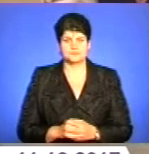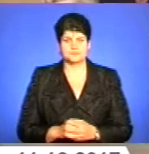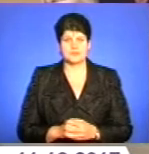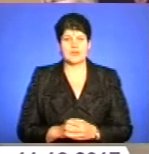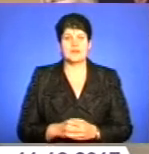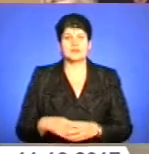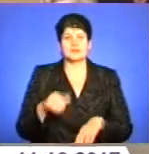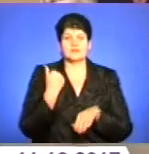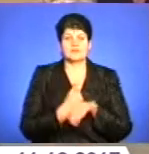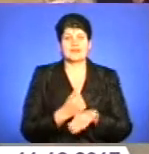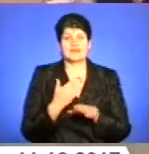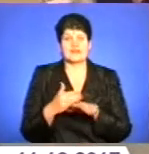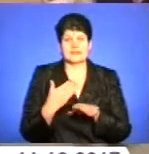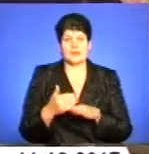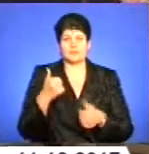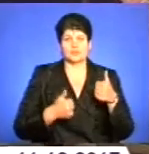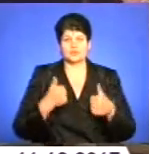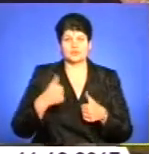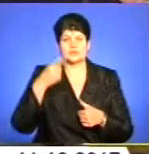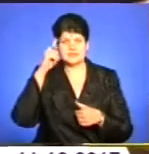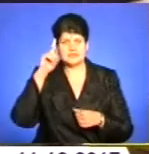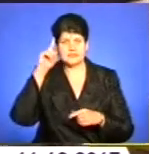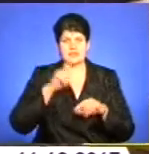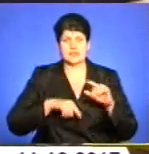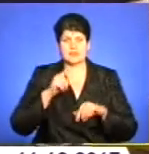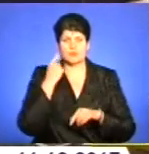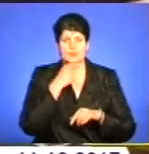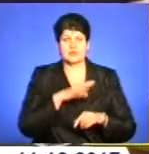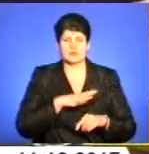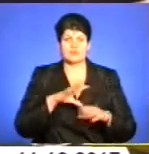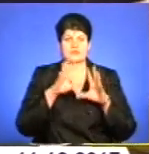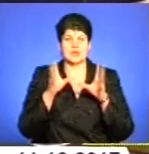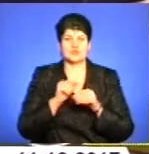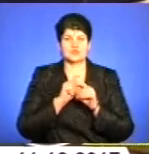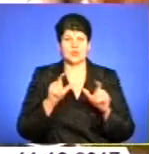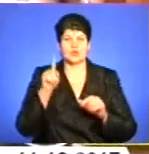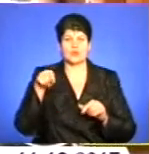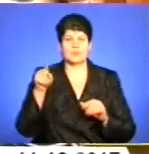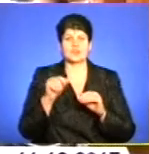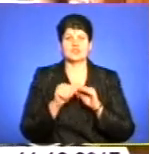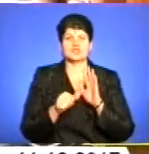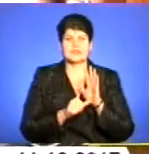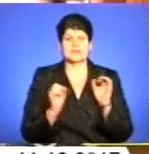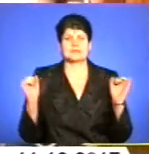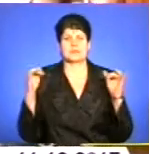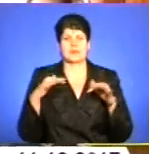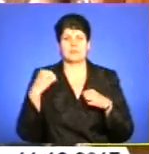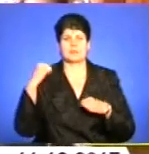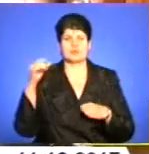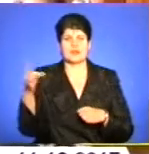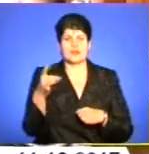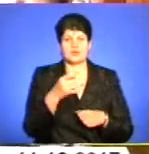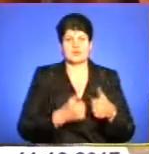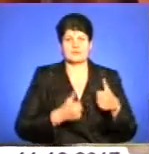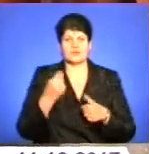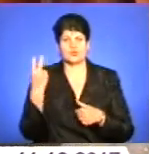обласний етап конкурсу знавців рідної мови, який відбувся у Тернопільській загальноосвітній школі номер 16, зібрались переможці районних змагань від